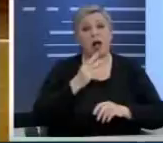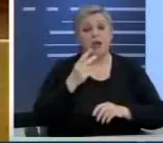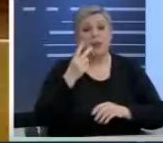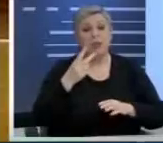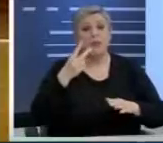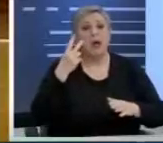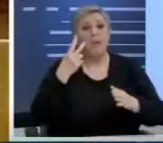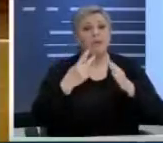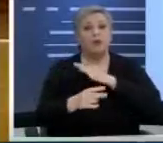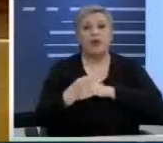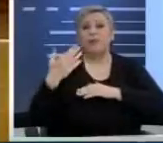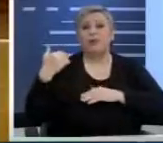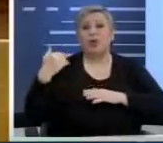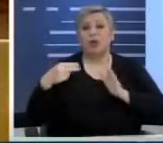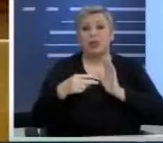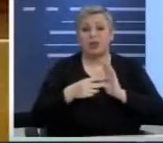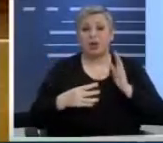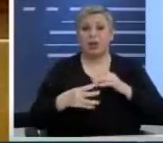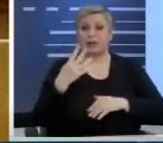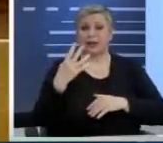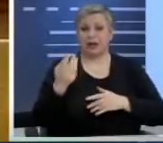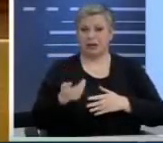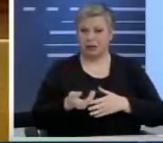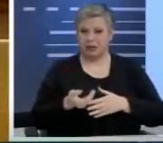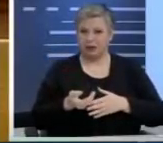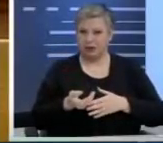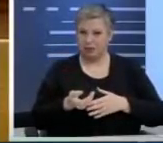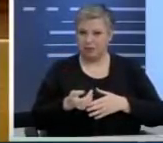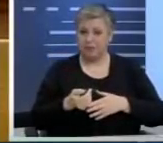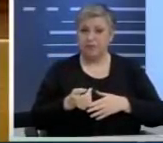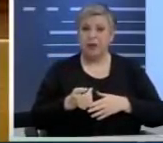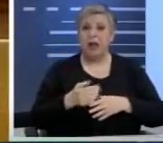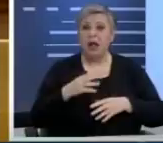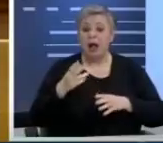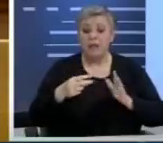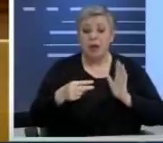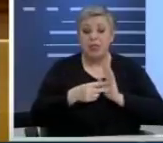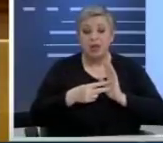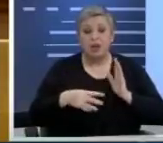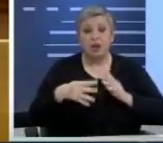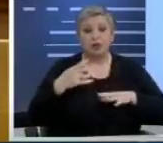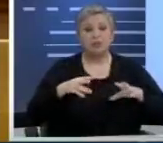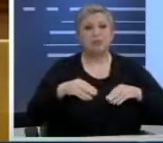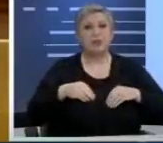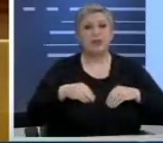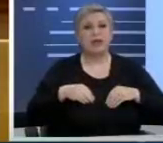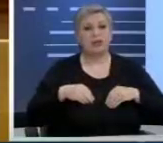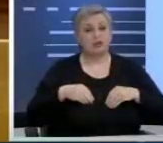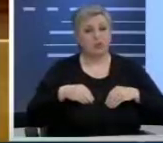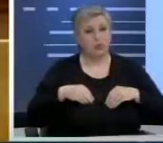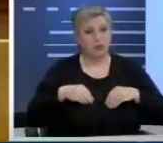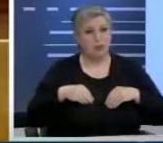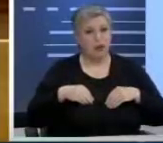του 2014. Πού θα ήταν το χρέος το 2022 με τις προβλέψεις